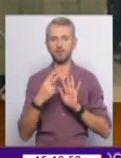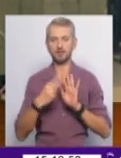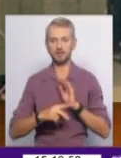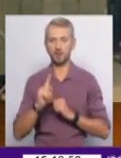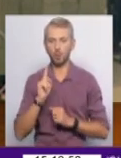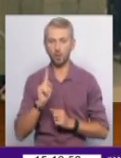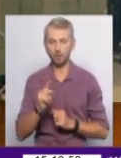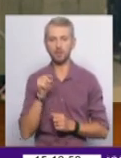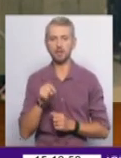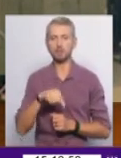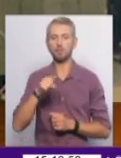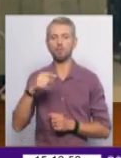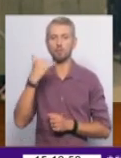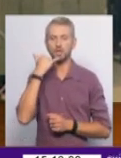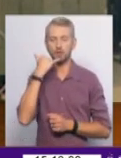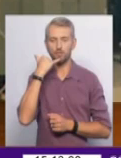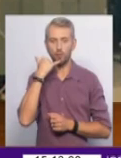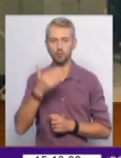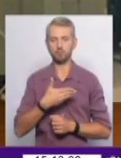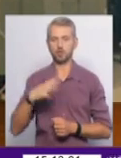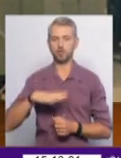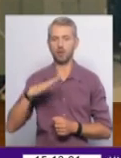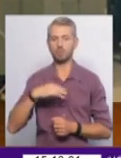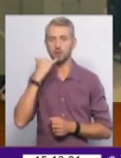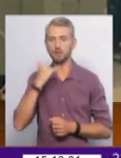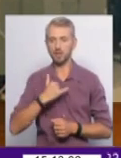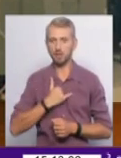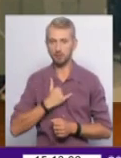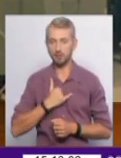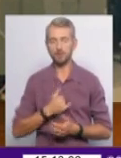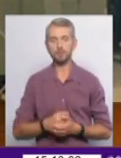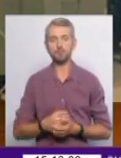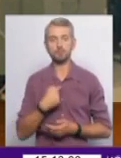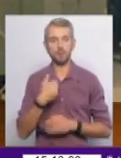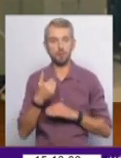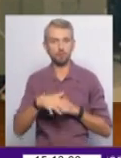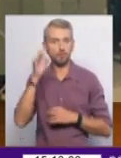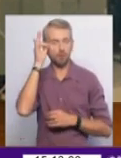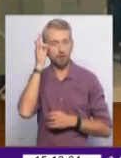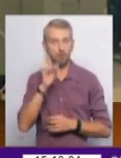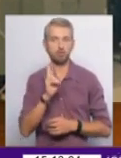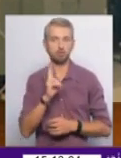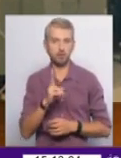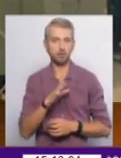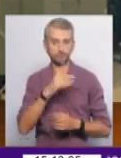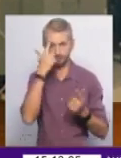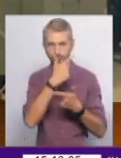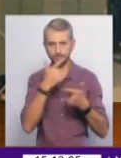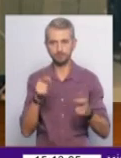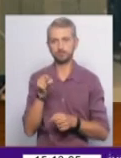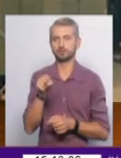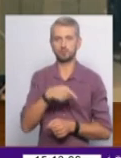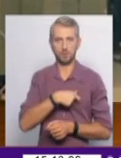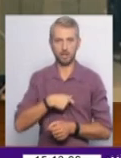223-09-71. Саме за цим номером телефону ми чекаємо дзвінків. Я вже нагадаю, як я і проанонсувала, пан Павло